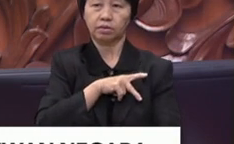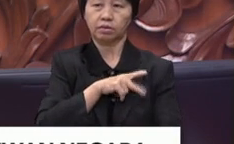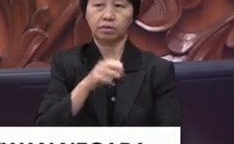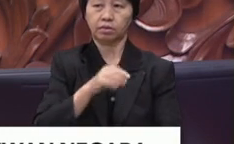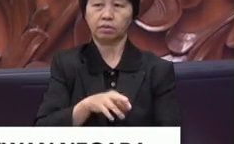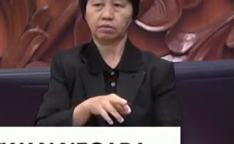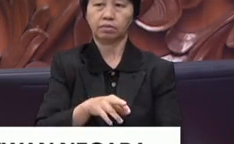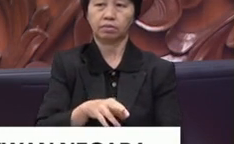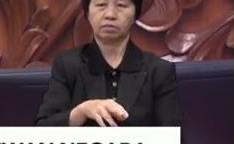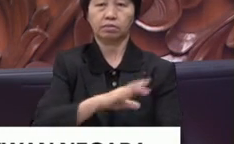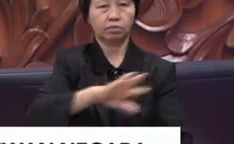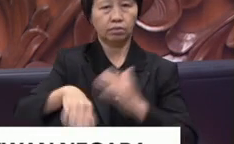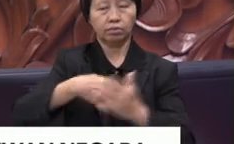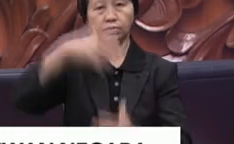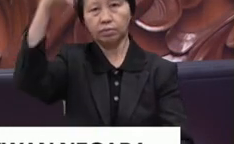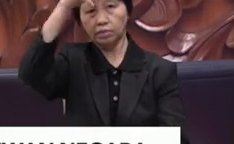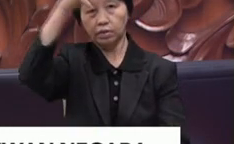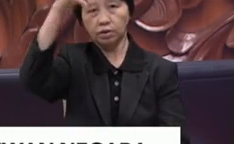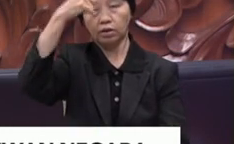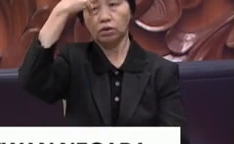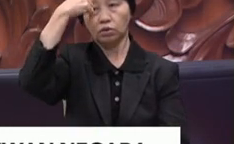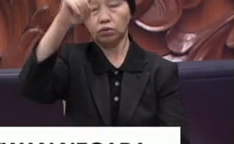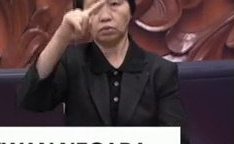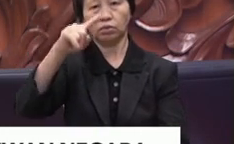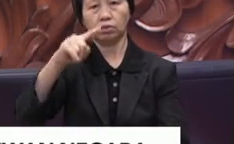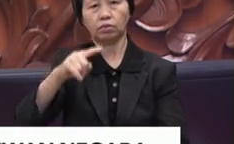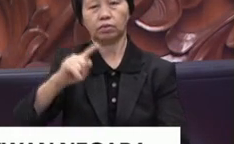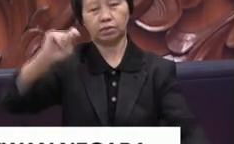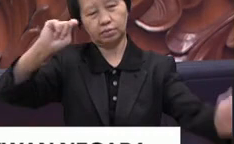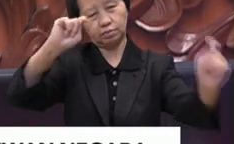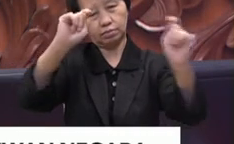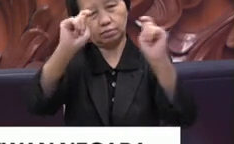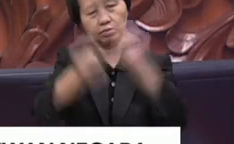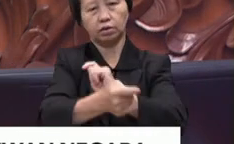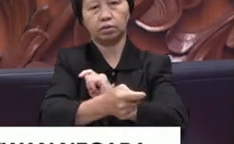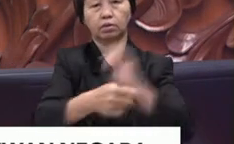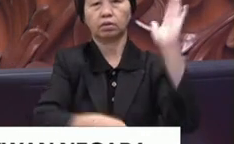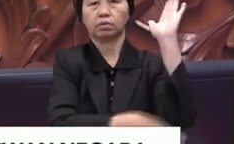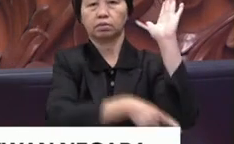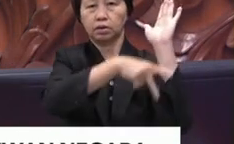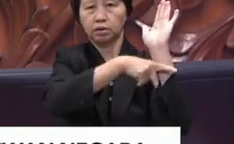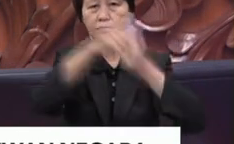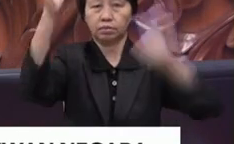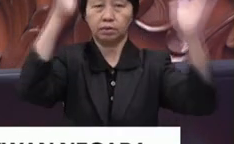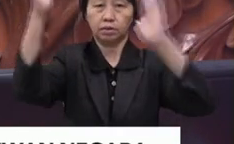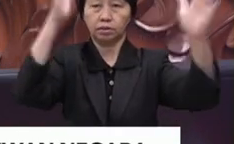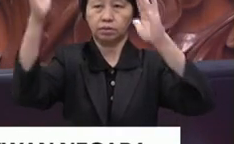kerajaan yaitu untuk mentransformasikan paling Malaysia